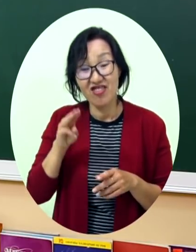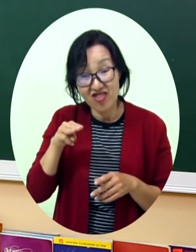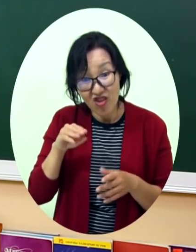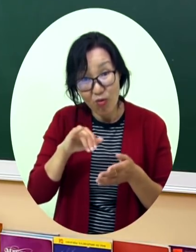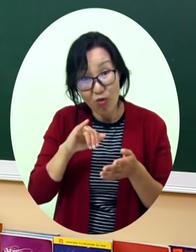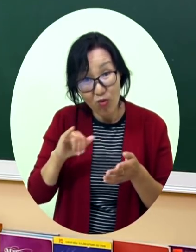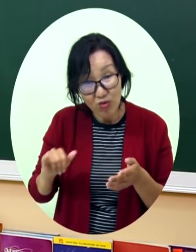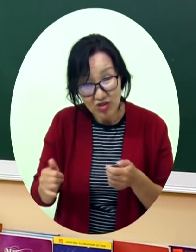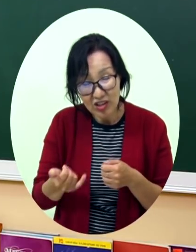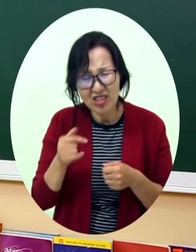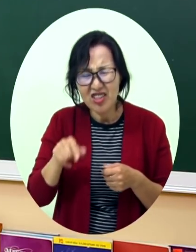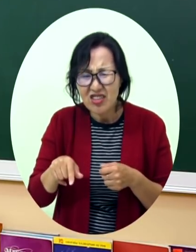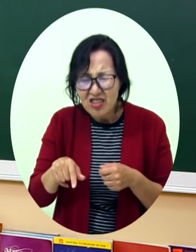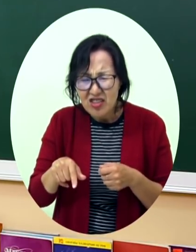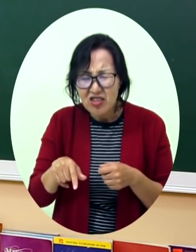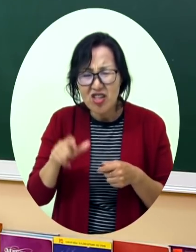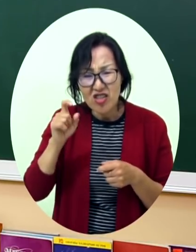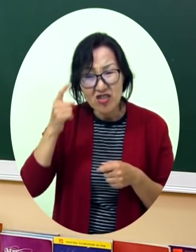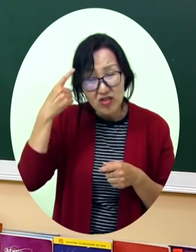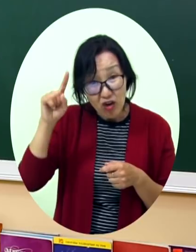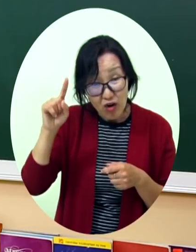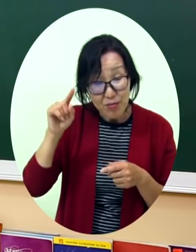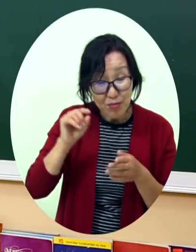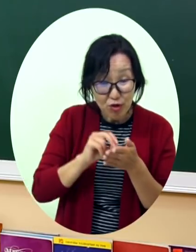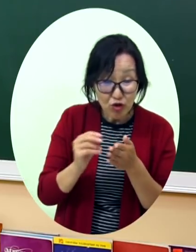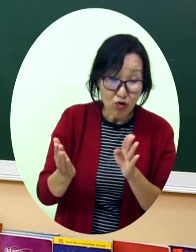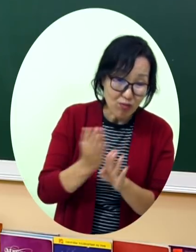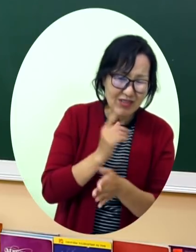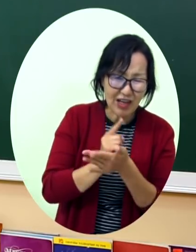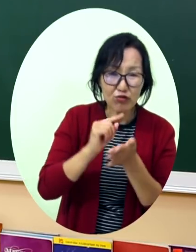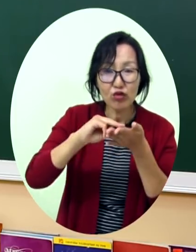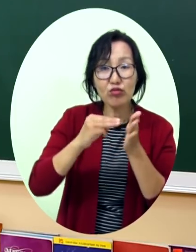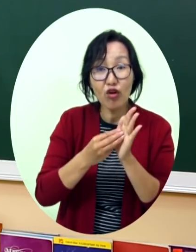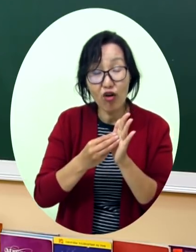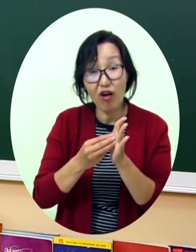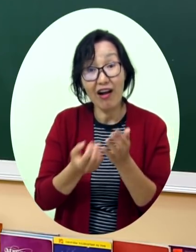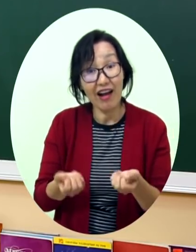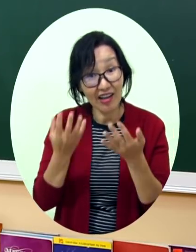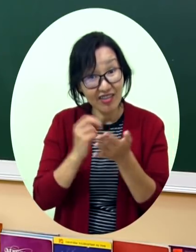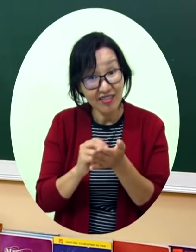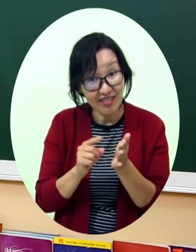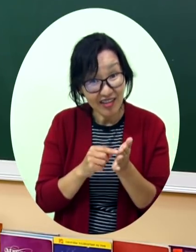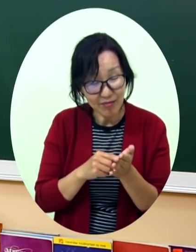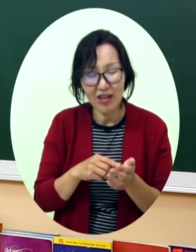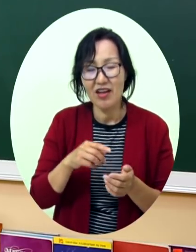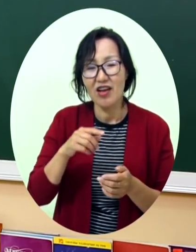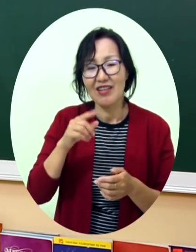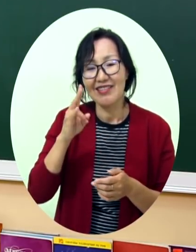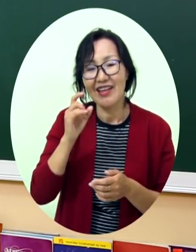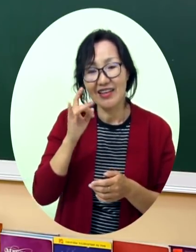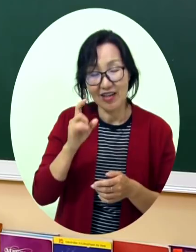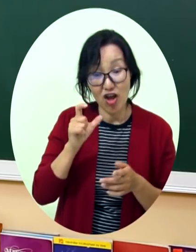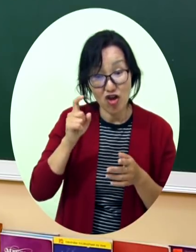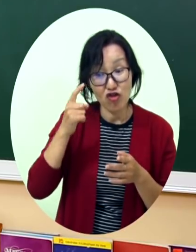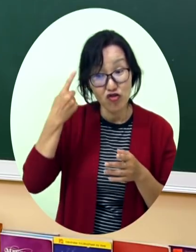тийм учраас их зохион бичгтээ бид нар төлөвлөгөө гарган бичих ёстой гэдгийг эндээс харъя. Өөрөөр хэлбэл Наран